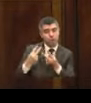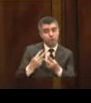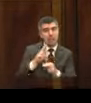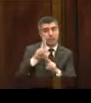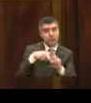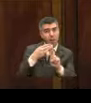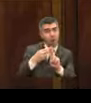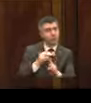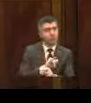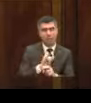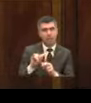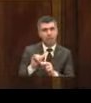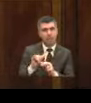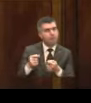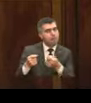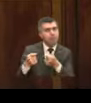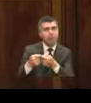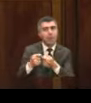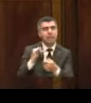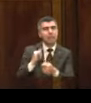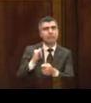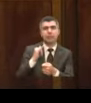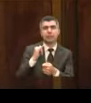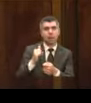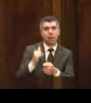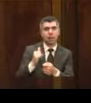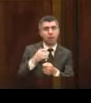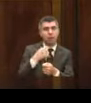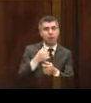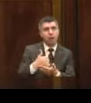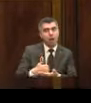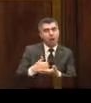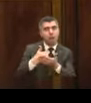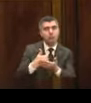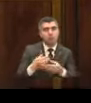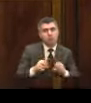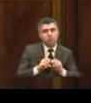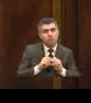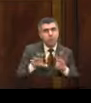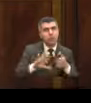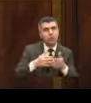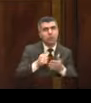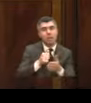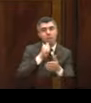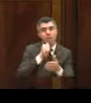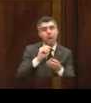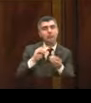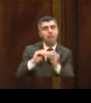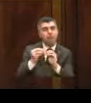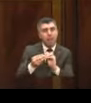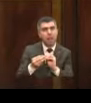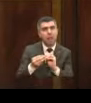هذا الموضوع ديال التزويد بالماء كانت فيه اشكاليات وبقى فيه اشكاليات وغتستمر فيه واحد